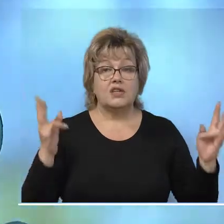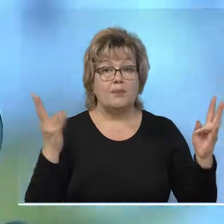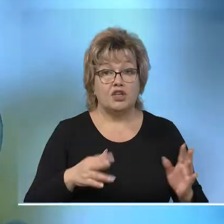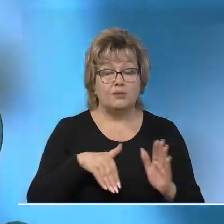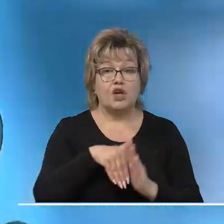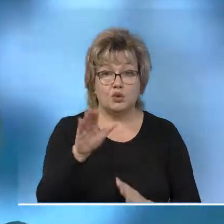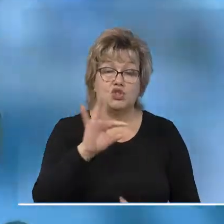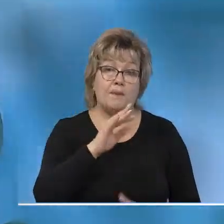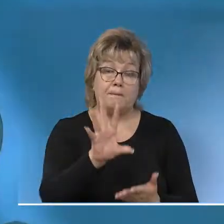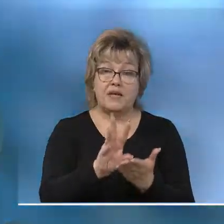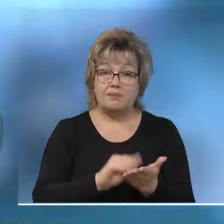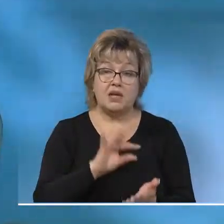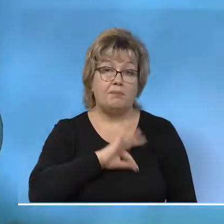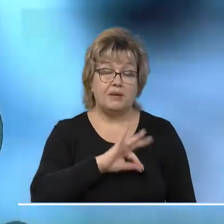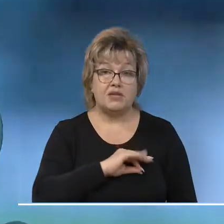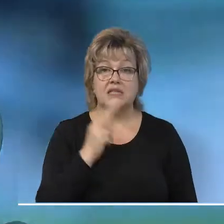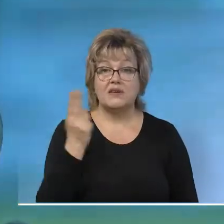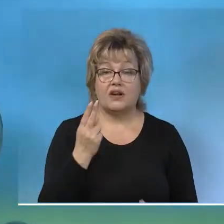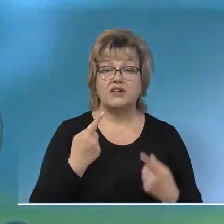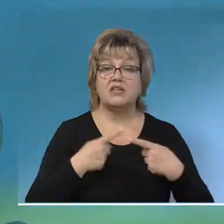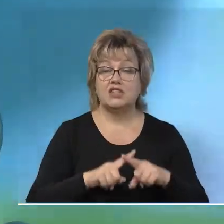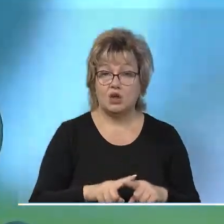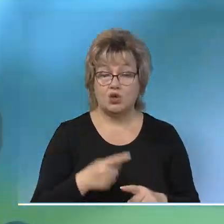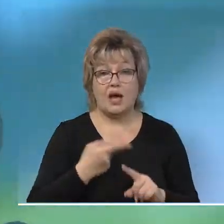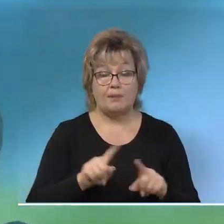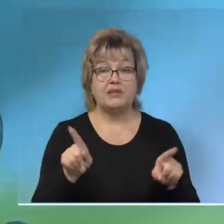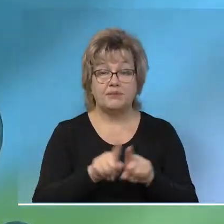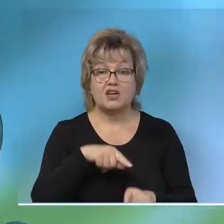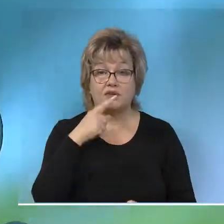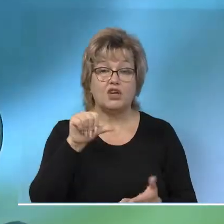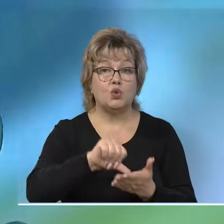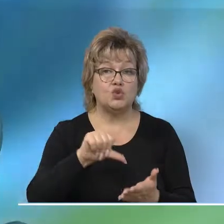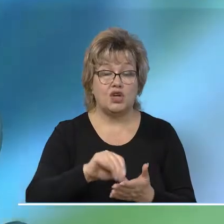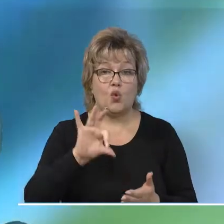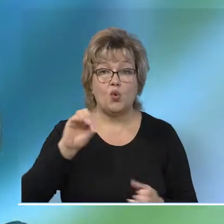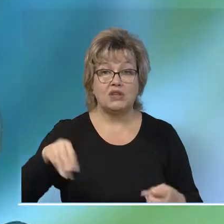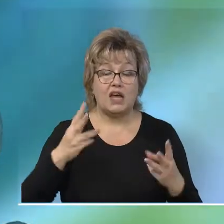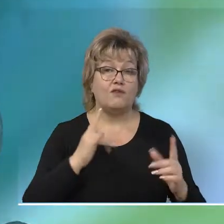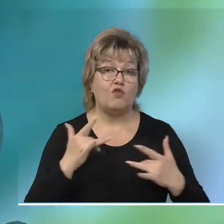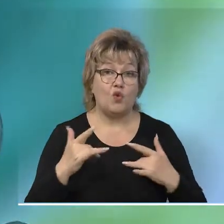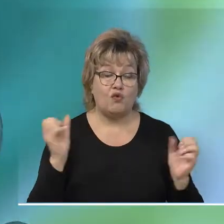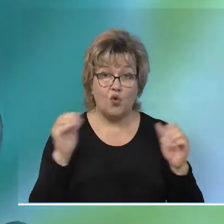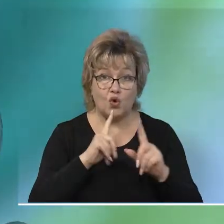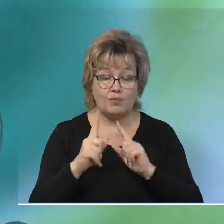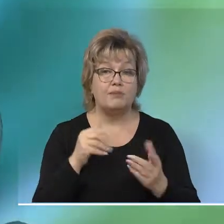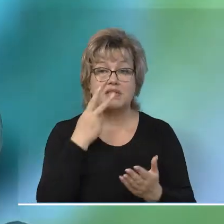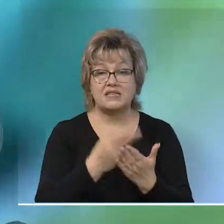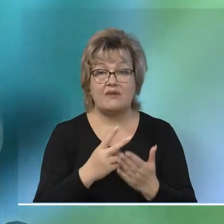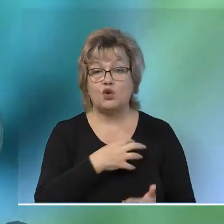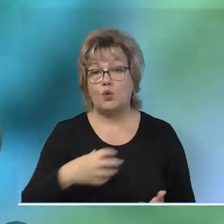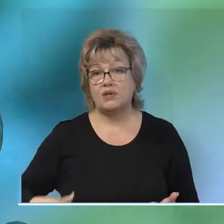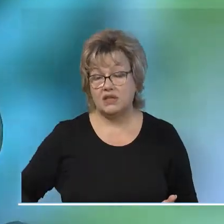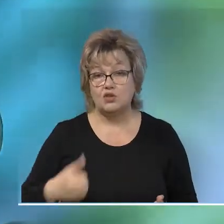Тиражировать необходимо и лучшие примеры применения цифровых технологий. Об этом также говорили участники онлайн-форума. Эксперты